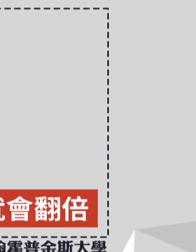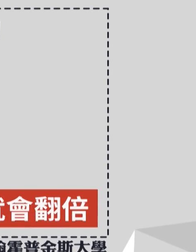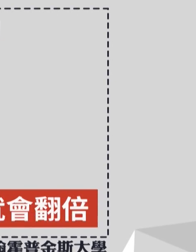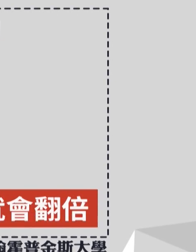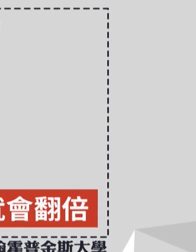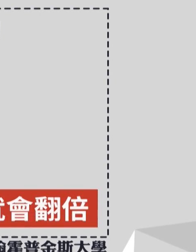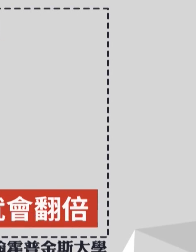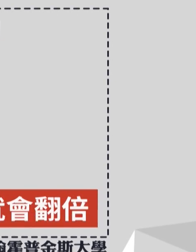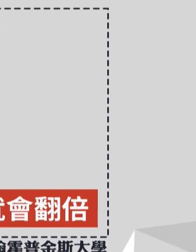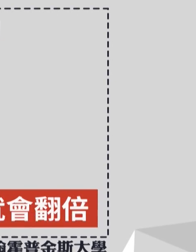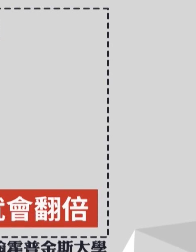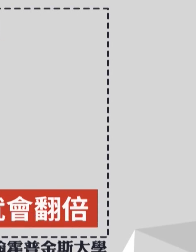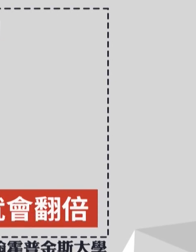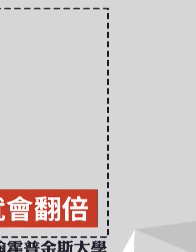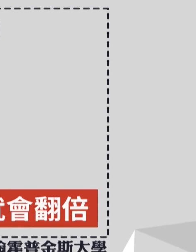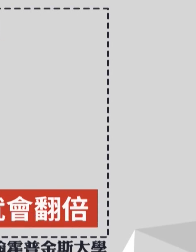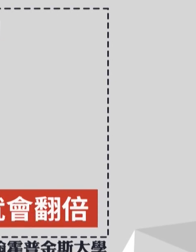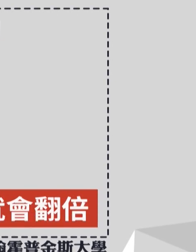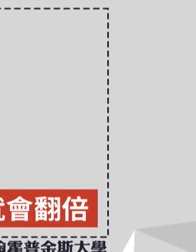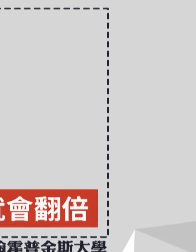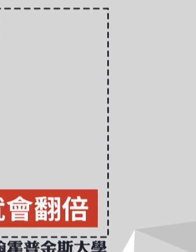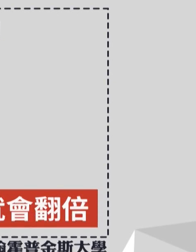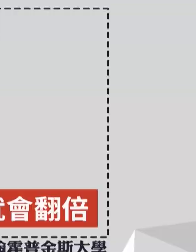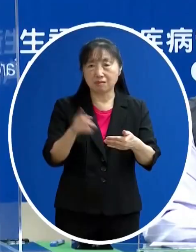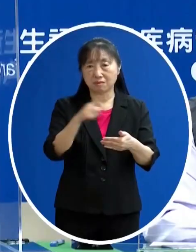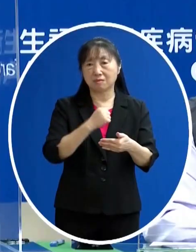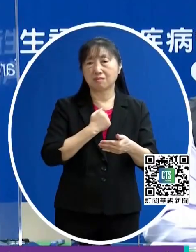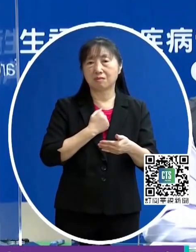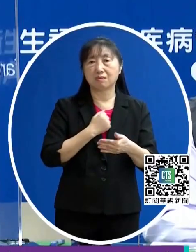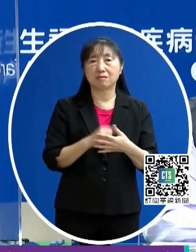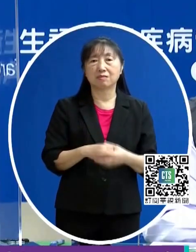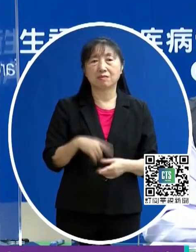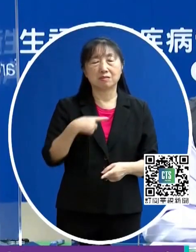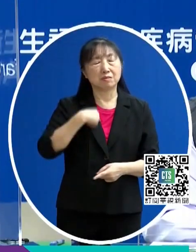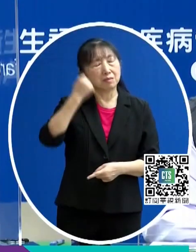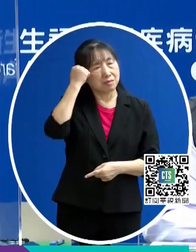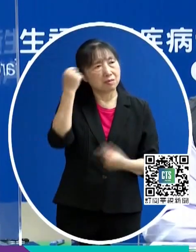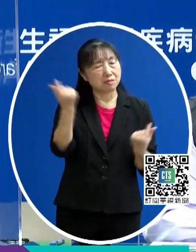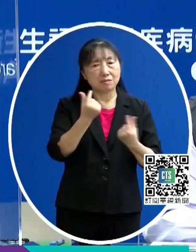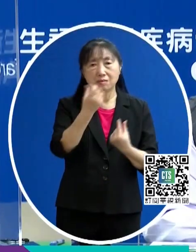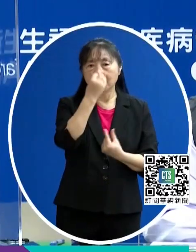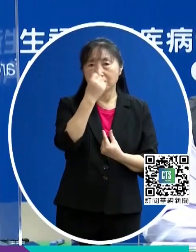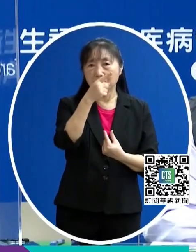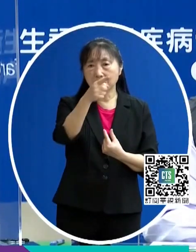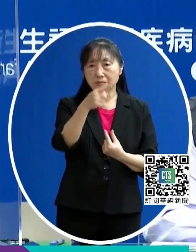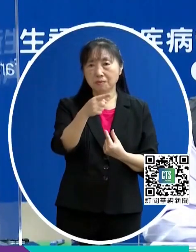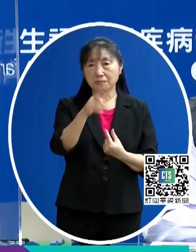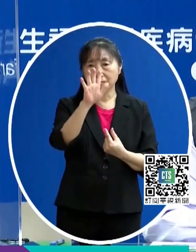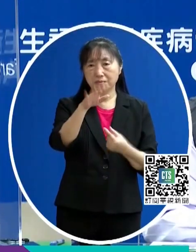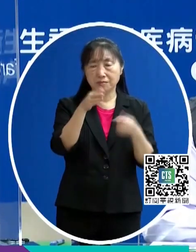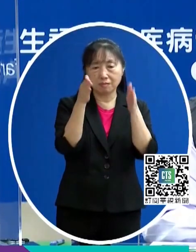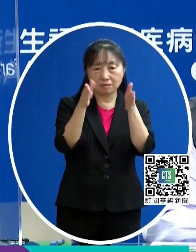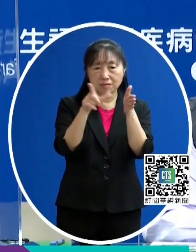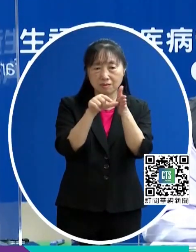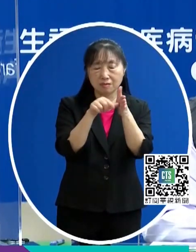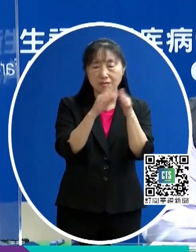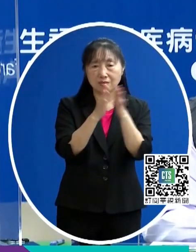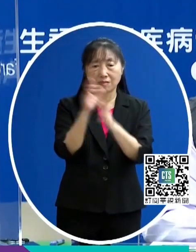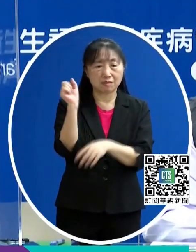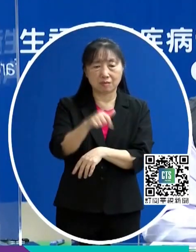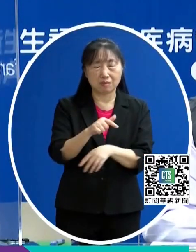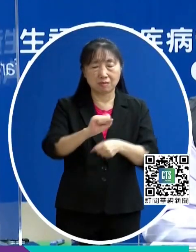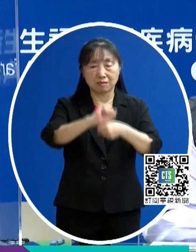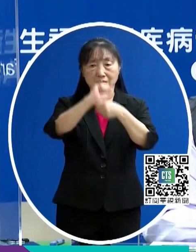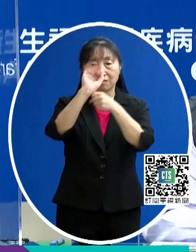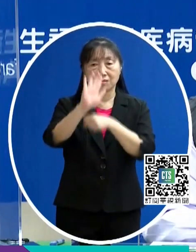会翻倍，比邻近的纽西兰、南韩、香港都来得高。 印象中香港有一段时间进展得很快，那时候没有惊